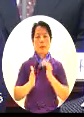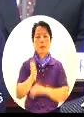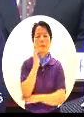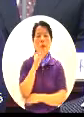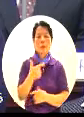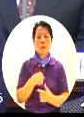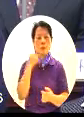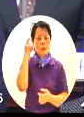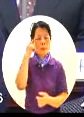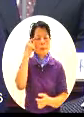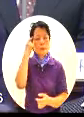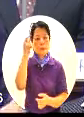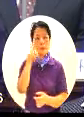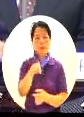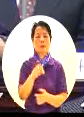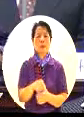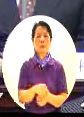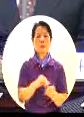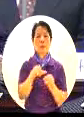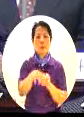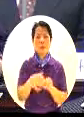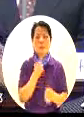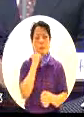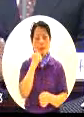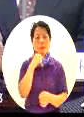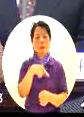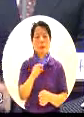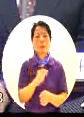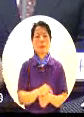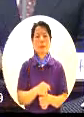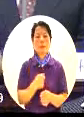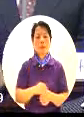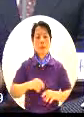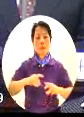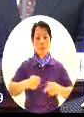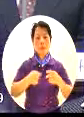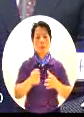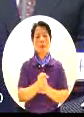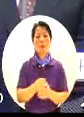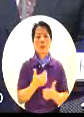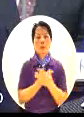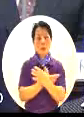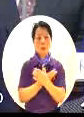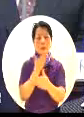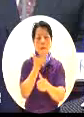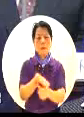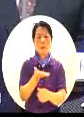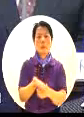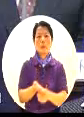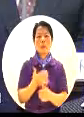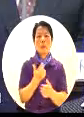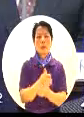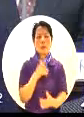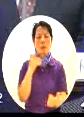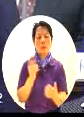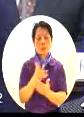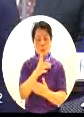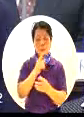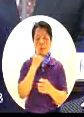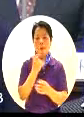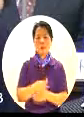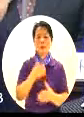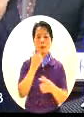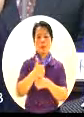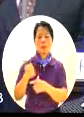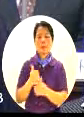嘛，感觉那个所在啊，我拢愿意做真大的改变甲奖励，来建立合宜住宅。谢